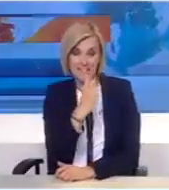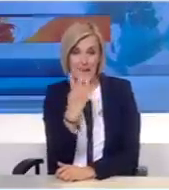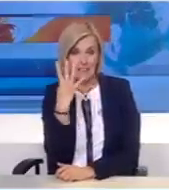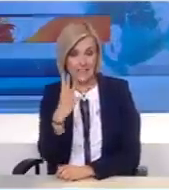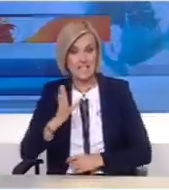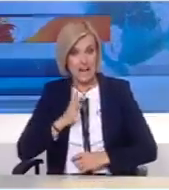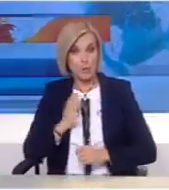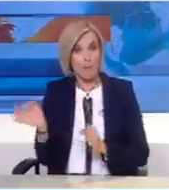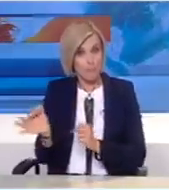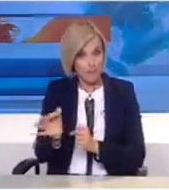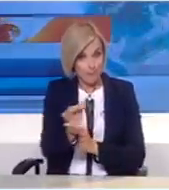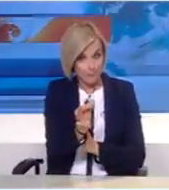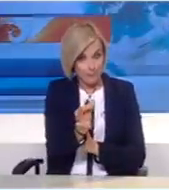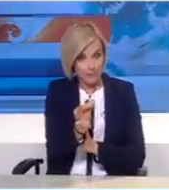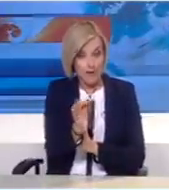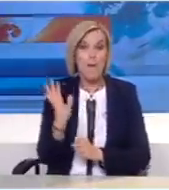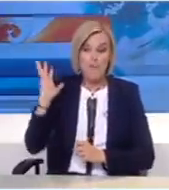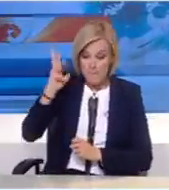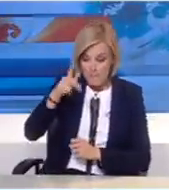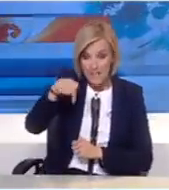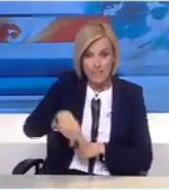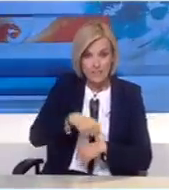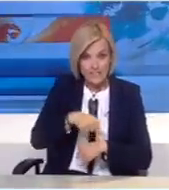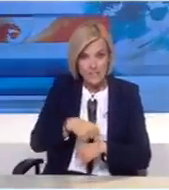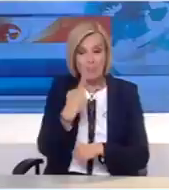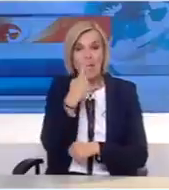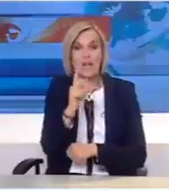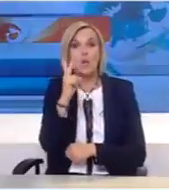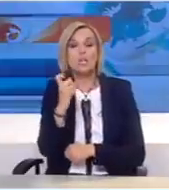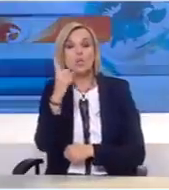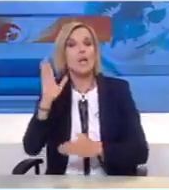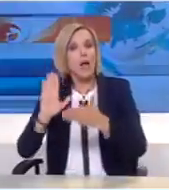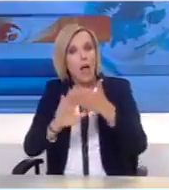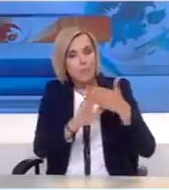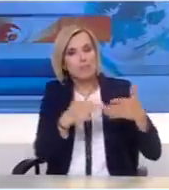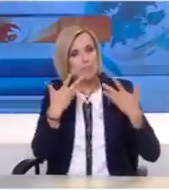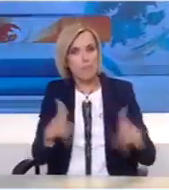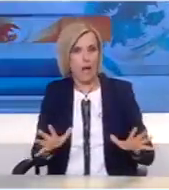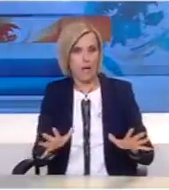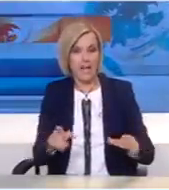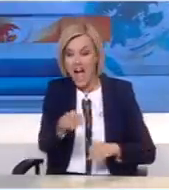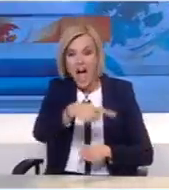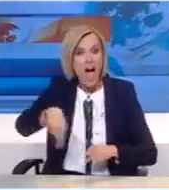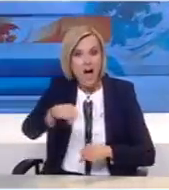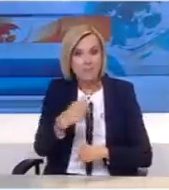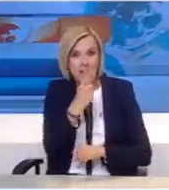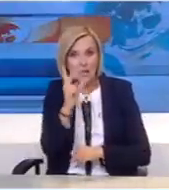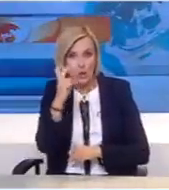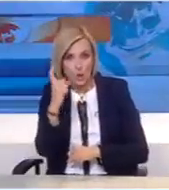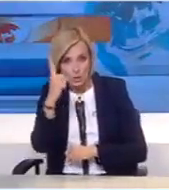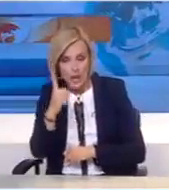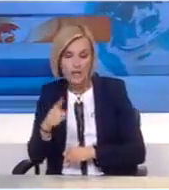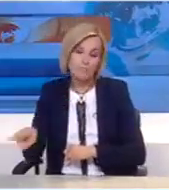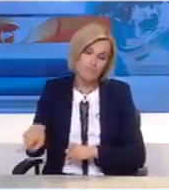επιβεβαιωμένων κρουσμάτων προέκυψαν μέχρι τώρα 121 στενές επαφές που τέθηκαν σε καραντίνα. Σε κάθε